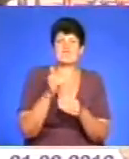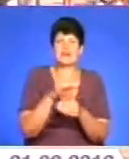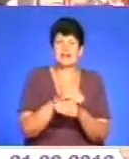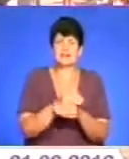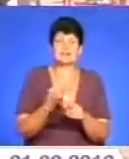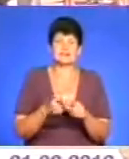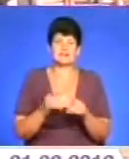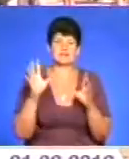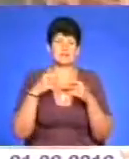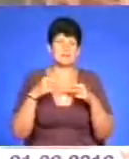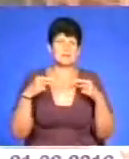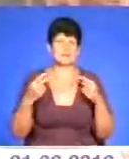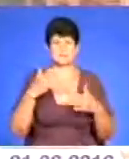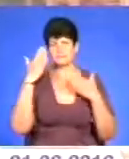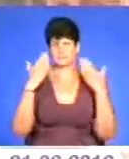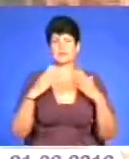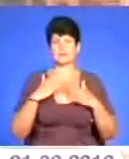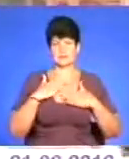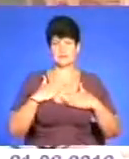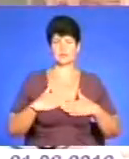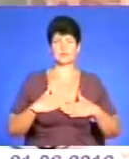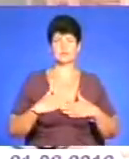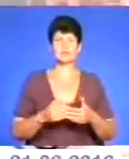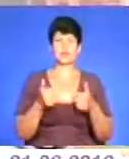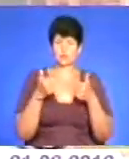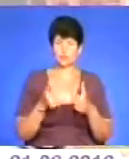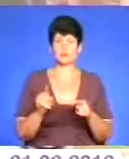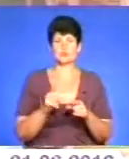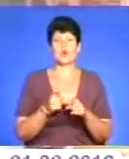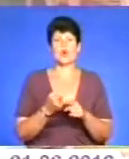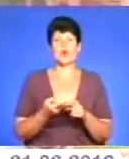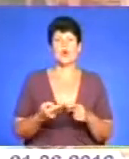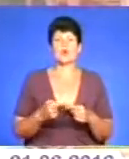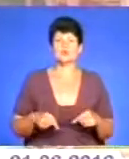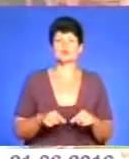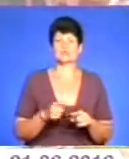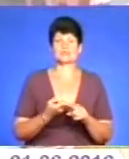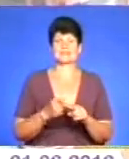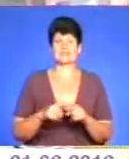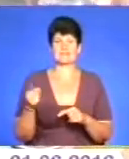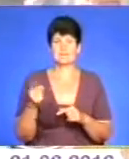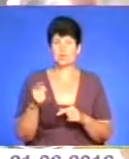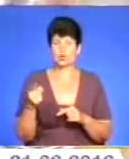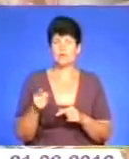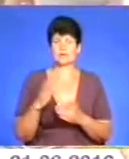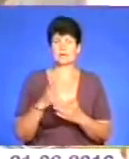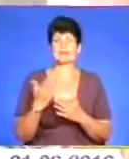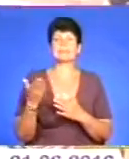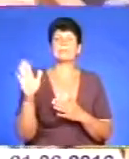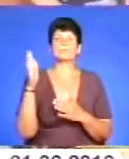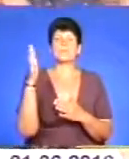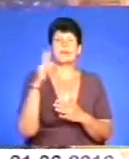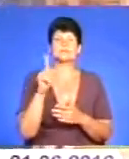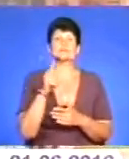розваг задоволені. Добре, що організовують таке в Тернополі. От є де погуляти, на що подивитися, навіть